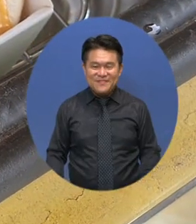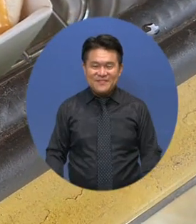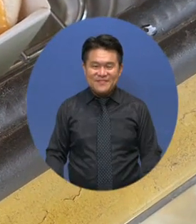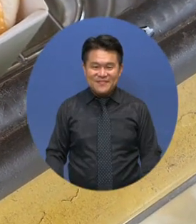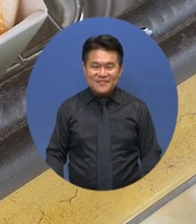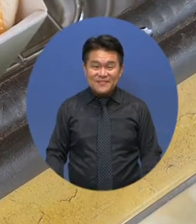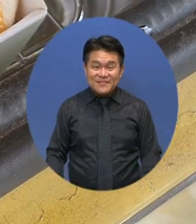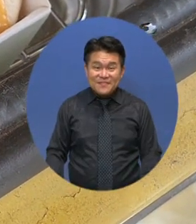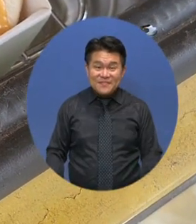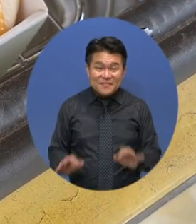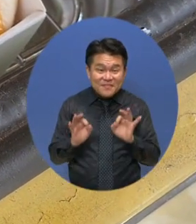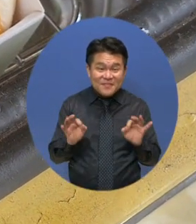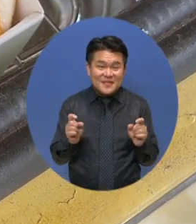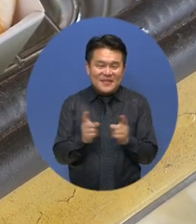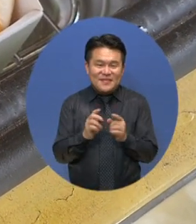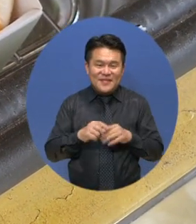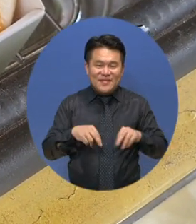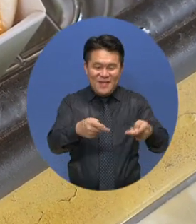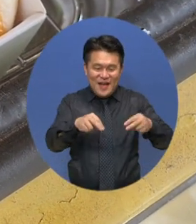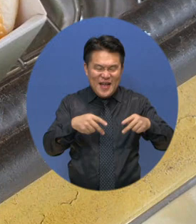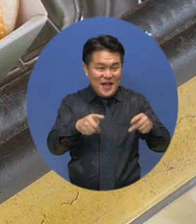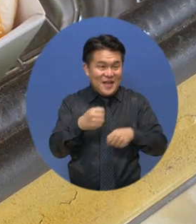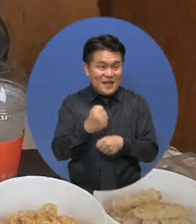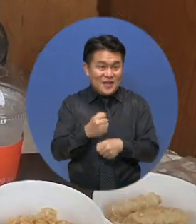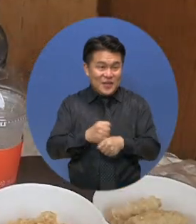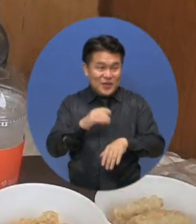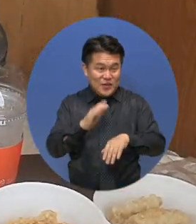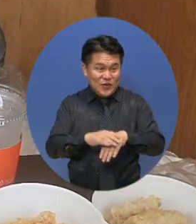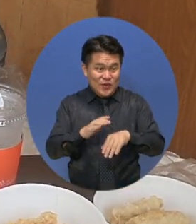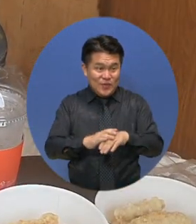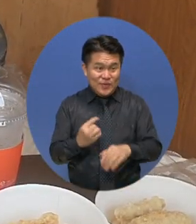이곳은 즉석에서 만들어주는 수제 핫도그가 인기라고 합니다.